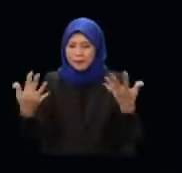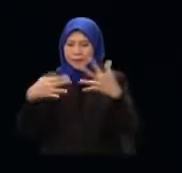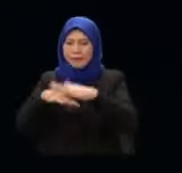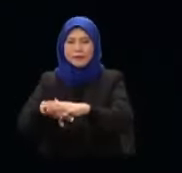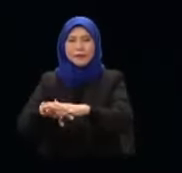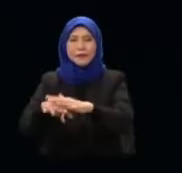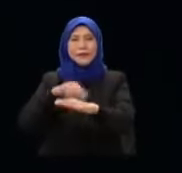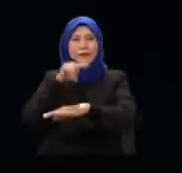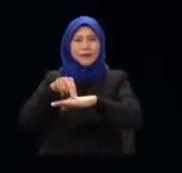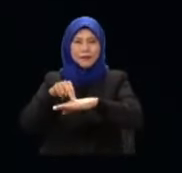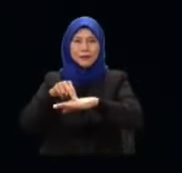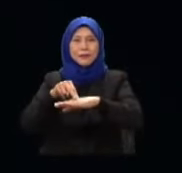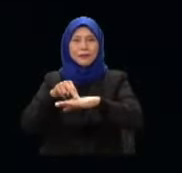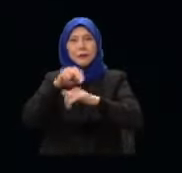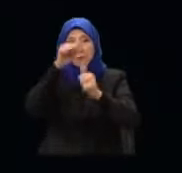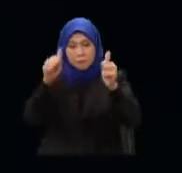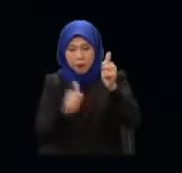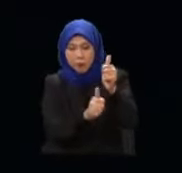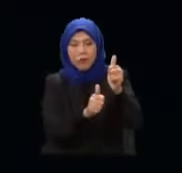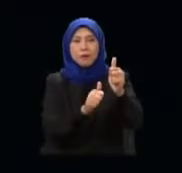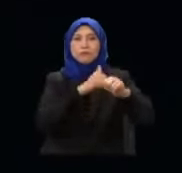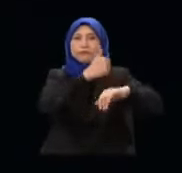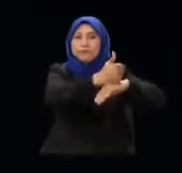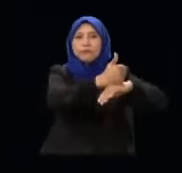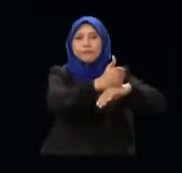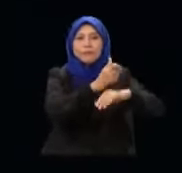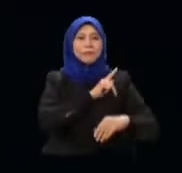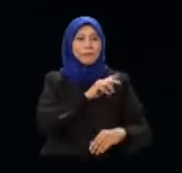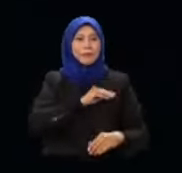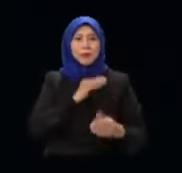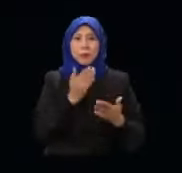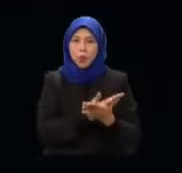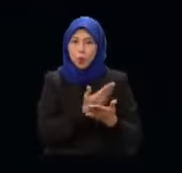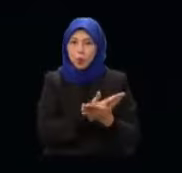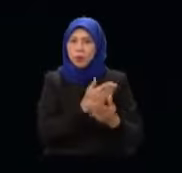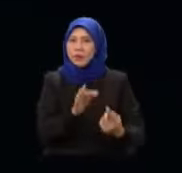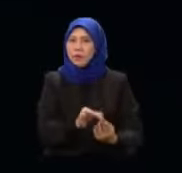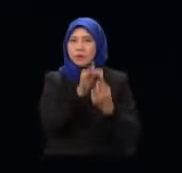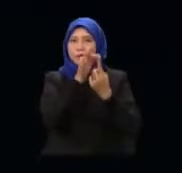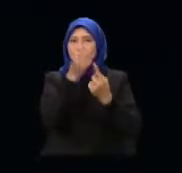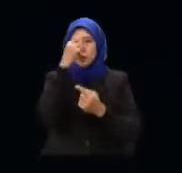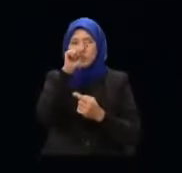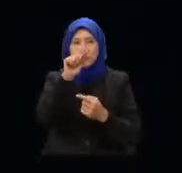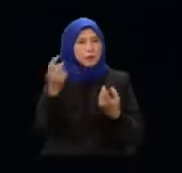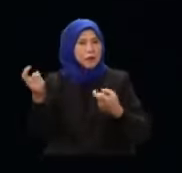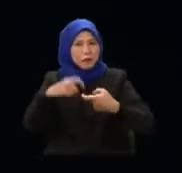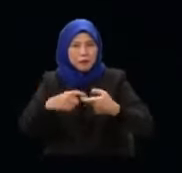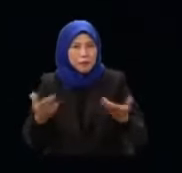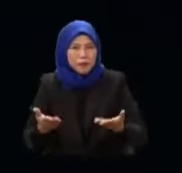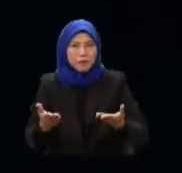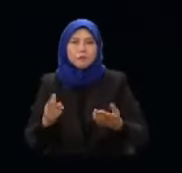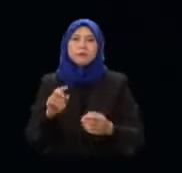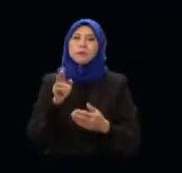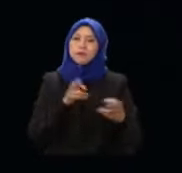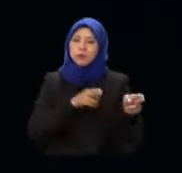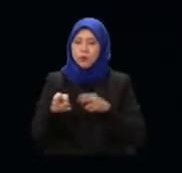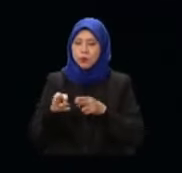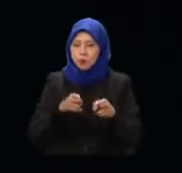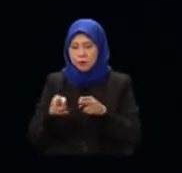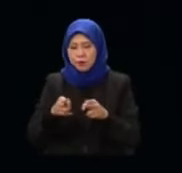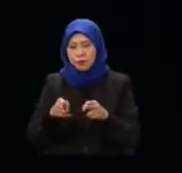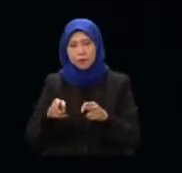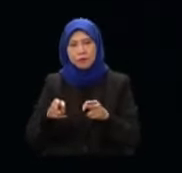diletakkan dibawah satu Kementerian baru amandelnya khusus untuk perkara yang berkaitan dengan soal urusan